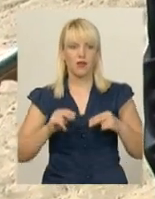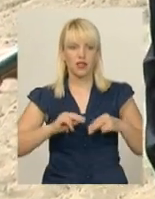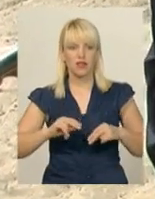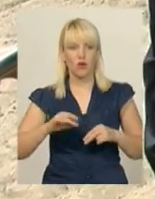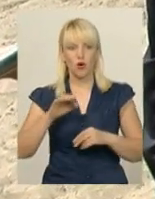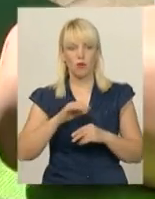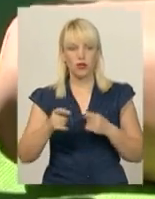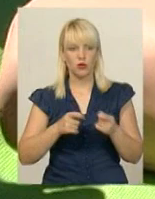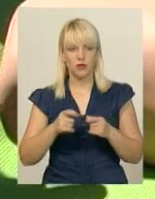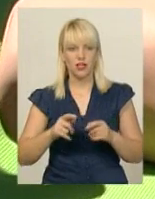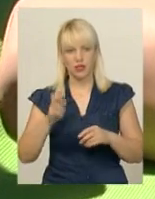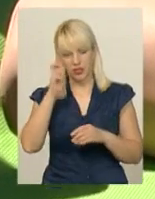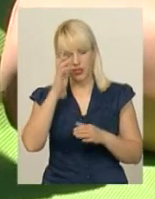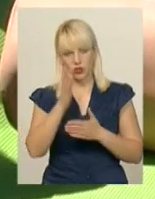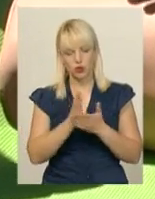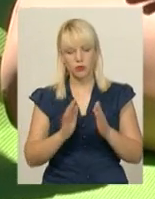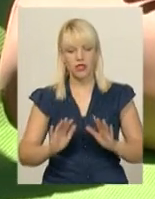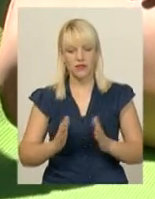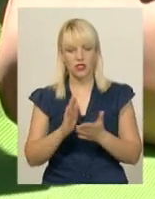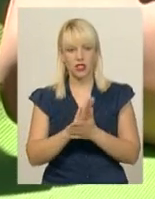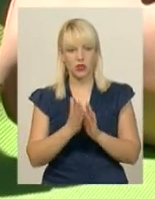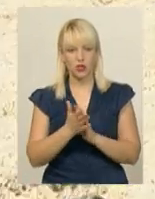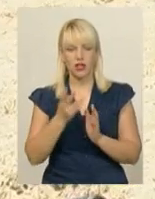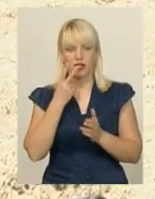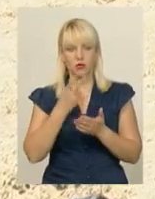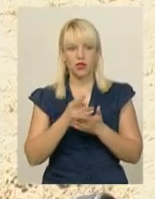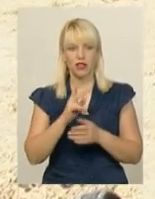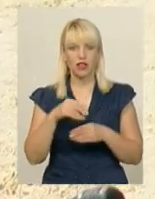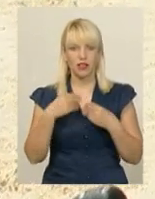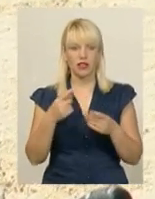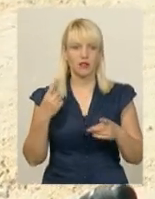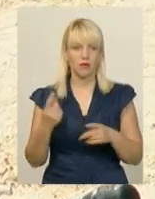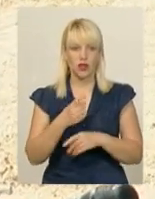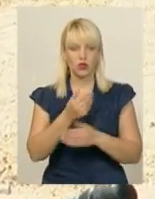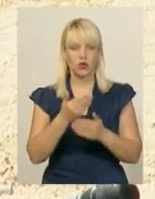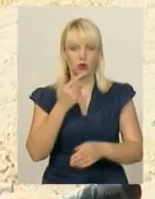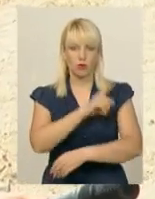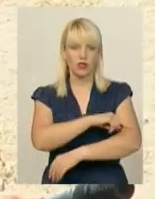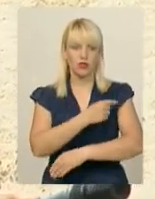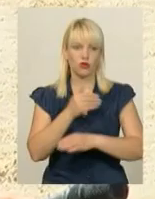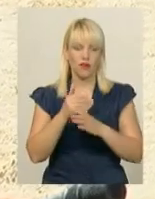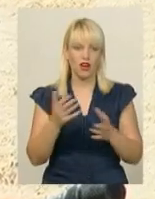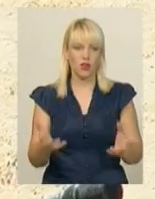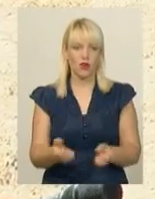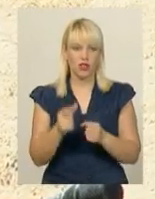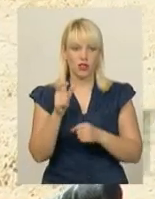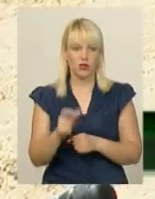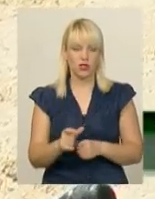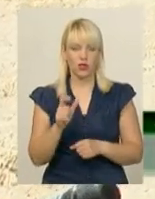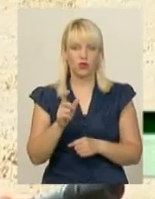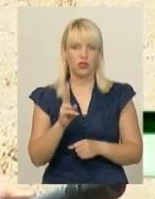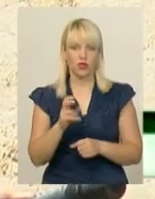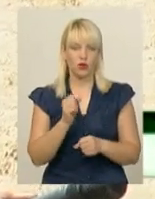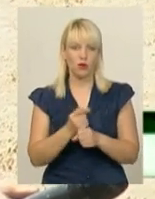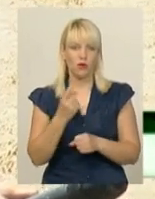управління Держслужби з надзвичайних ситуацій демонструють, як надати першу домедичну допомогу врятованій людині. Людина, яка робить